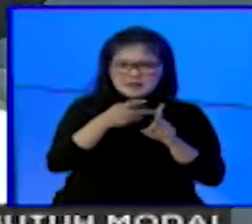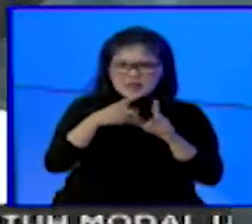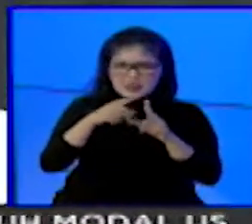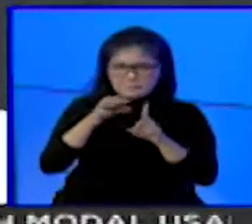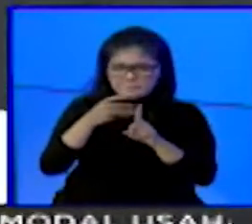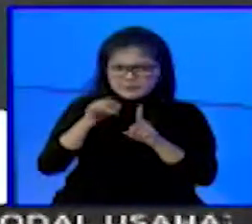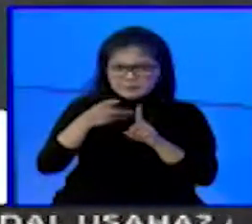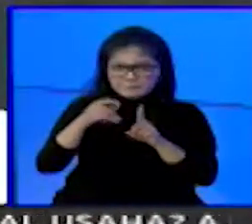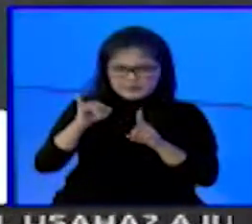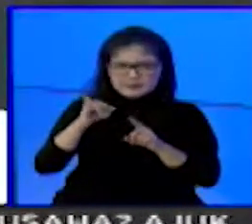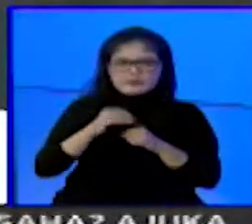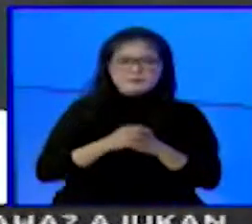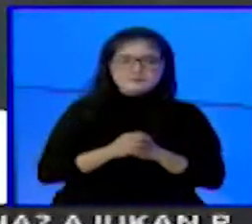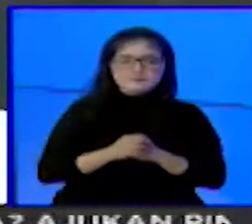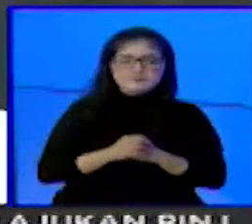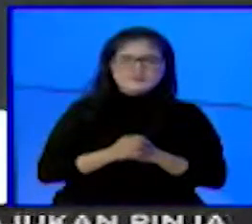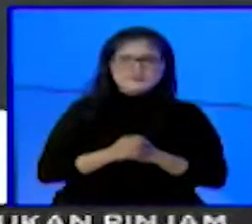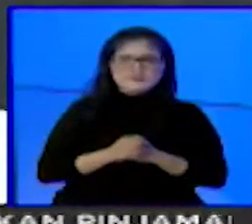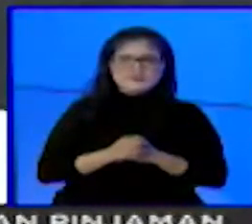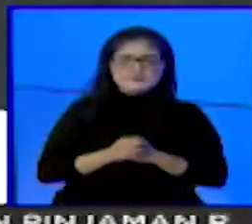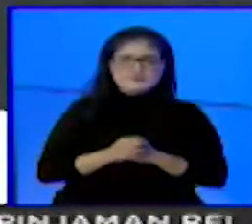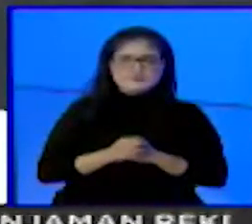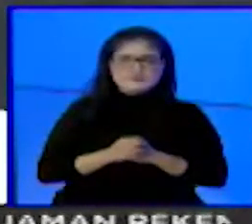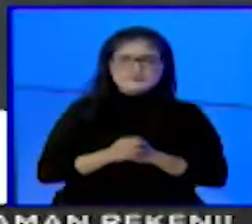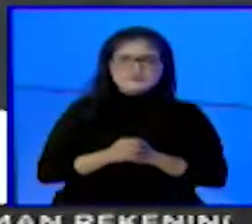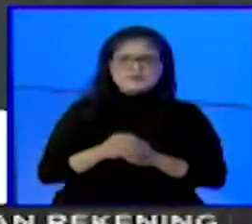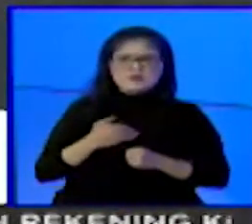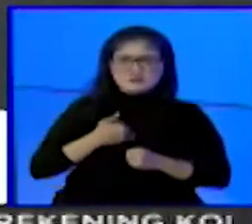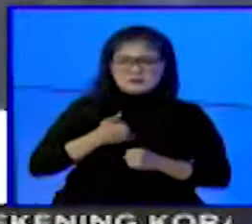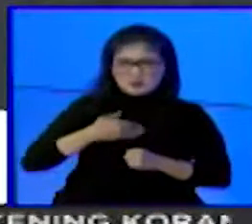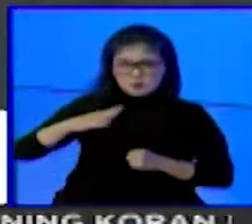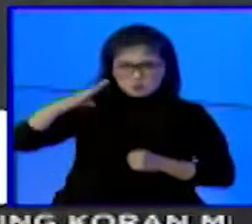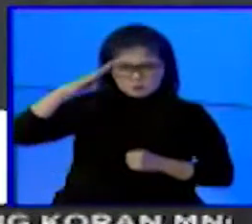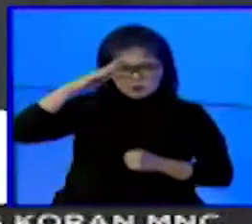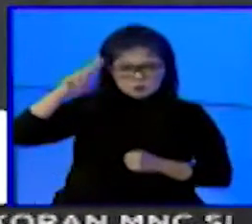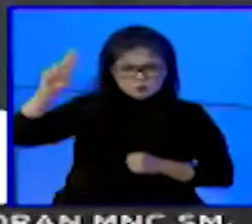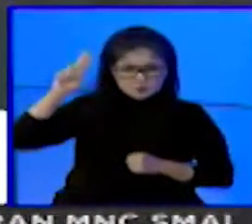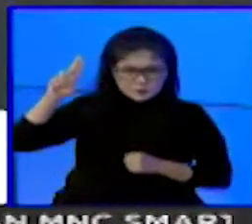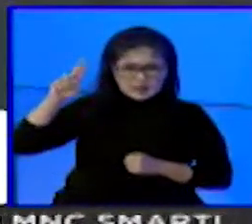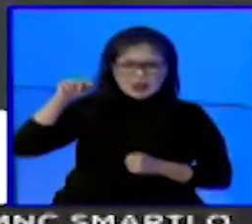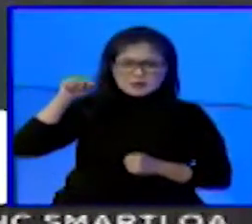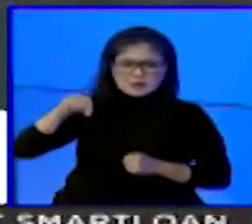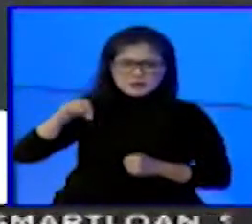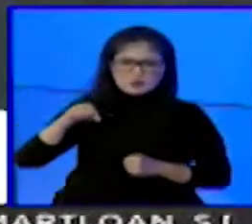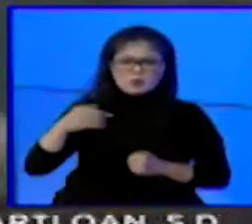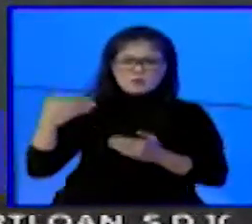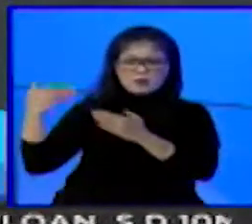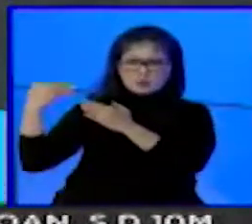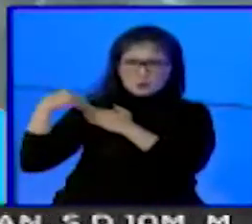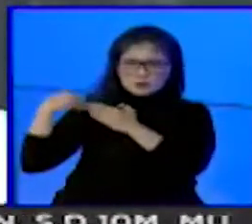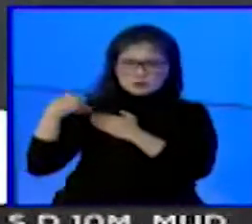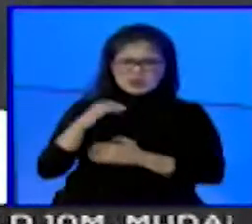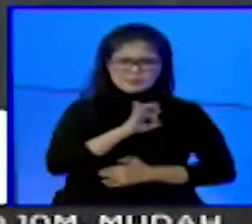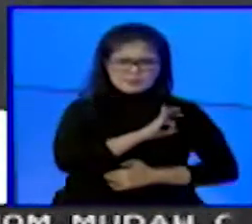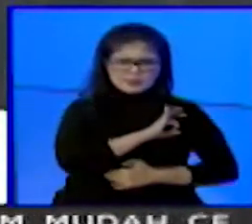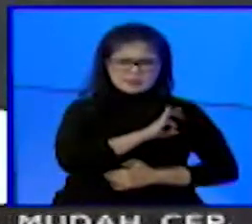Allah, saya bersumpah akan memenuhi kewajiban Presiden Republik